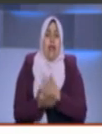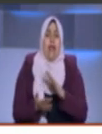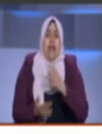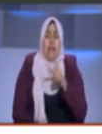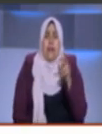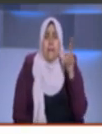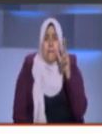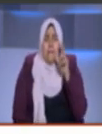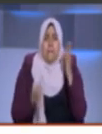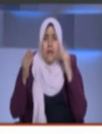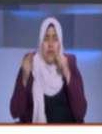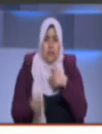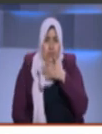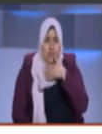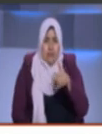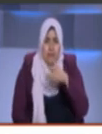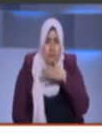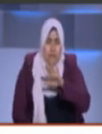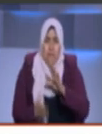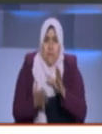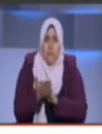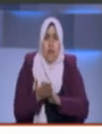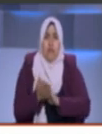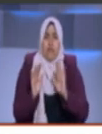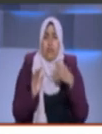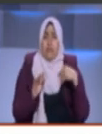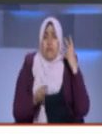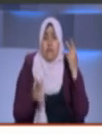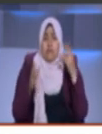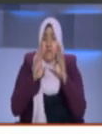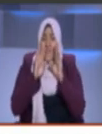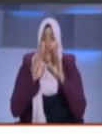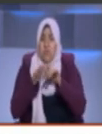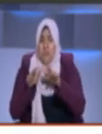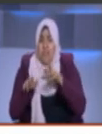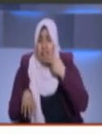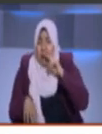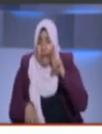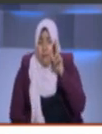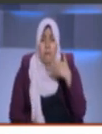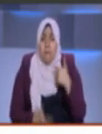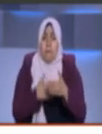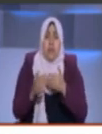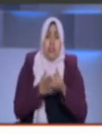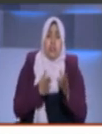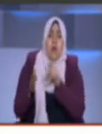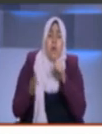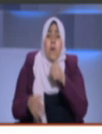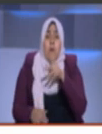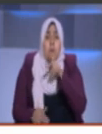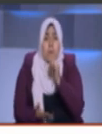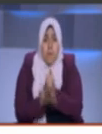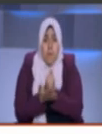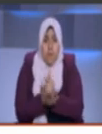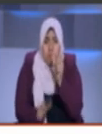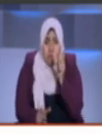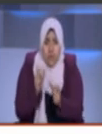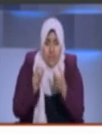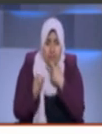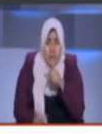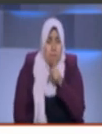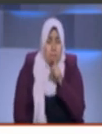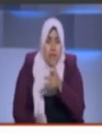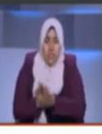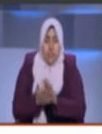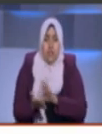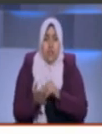أي دراسات خرجت تدعو الحكومة البريطانية لإعادة الفتح وإعادة فتح المدارس